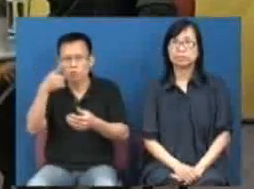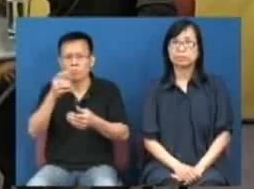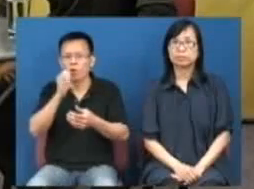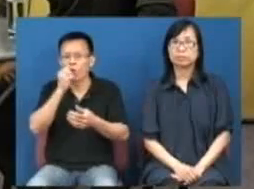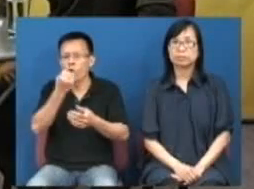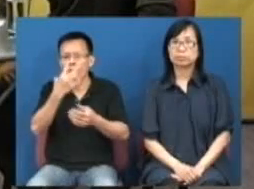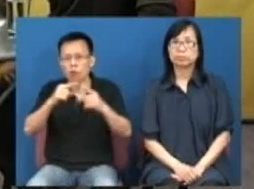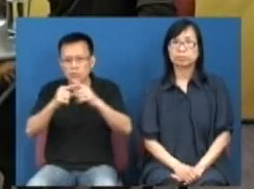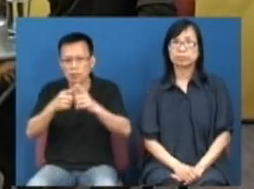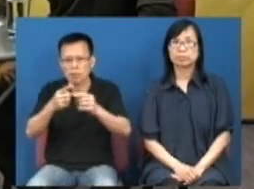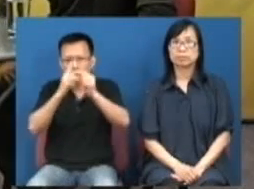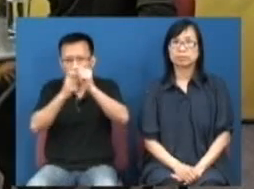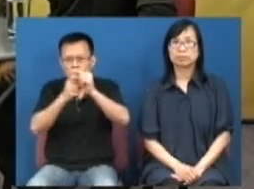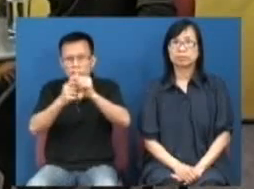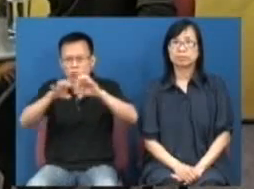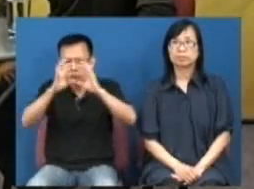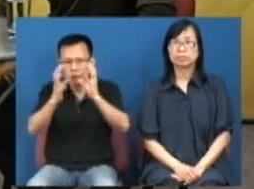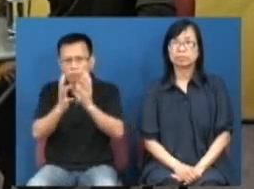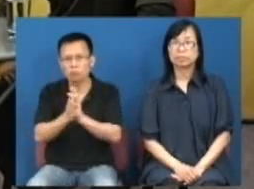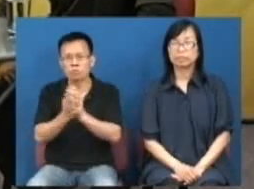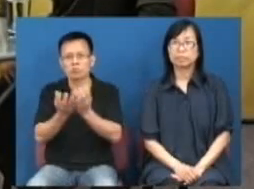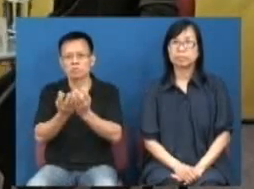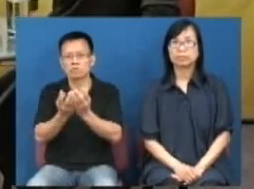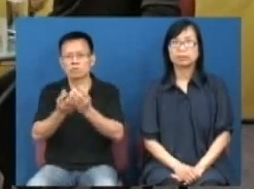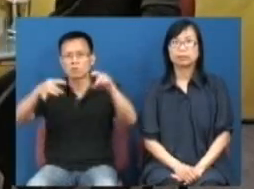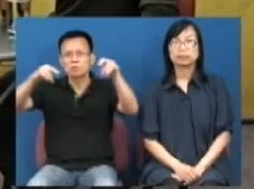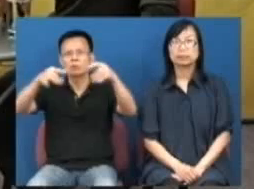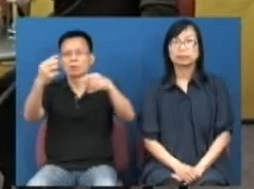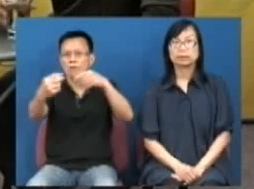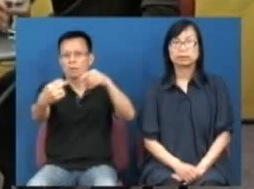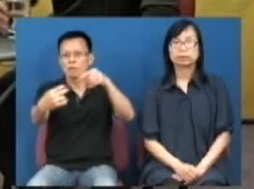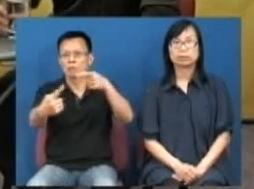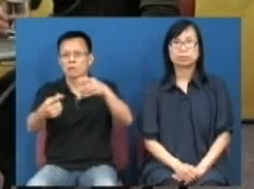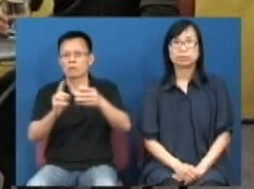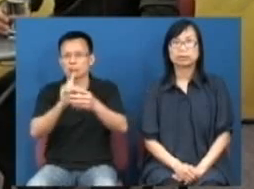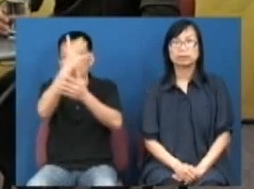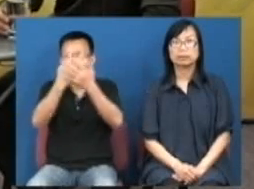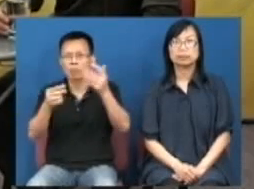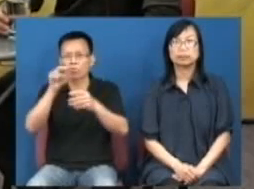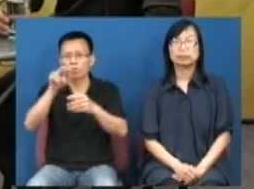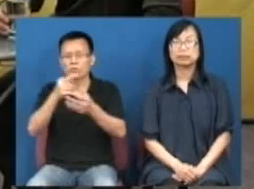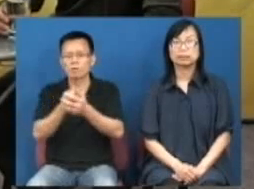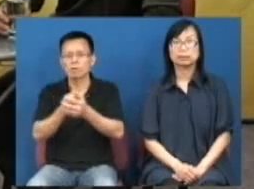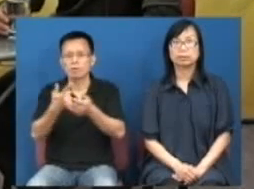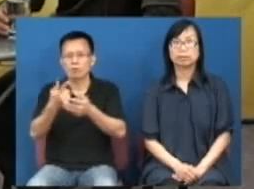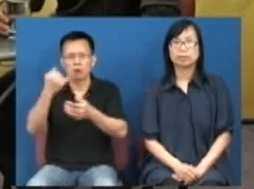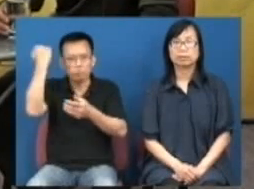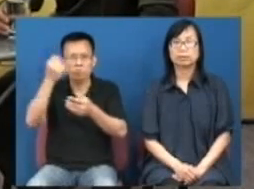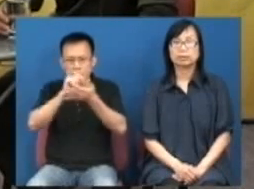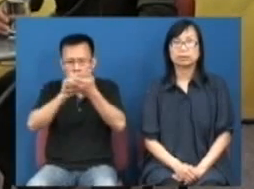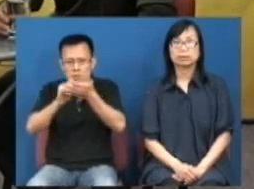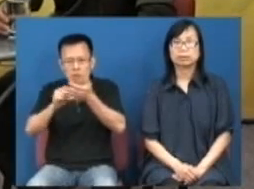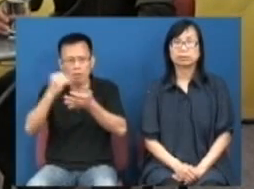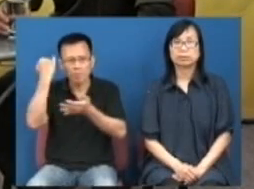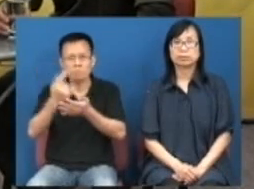人嚟嘅？寫緊中文，完全咧嗱呢張表，大家有興趣可以上去網睇睇，你完全唔知佢寫乜噶。嗱，我讀一